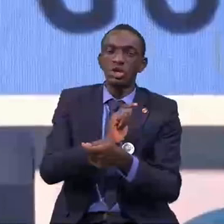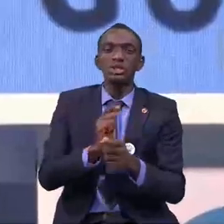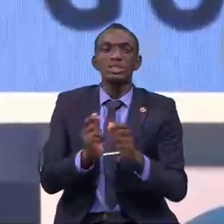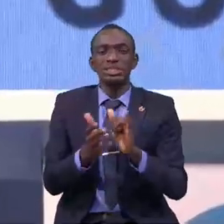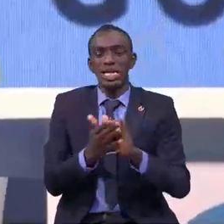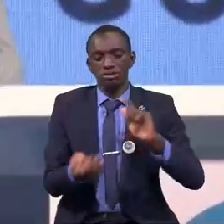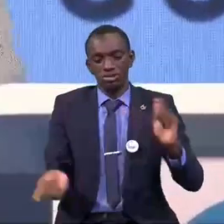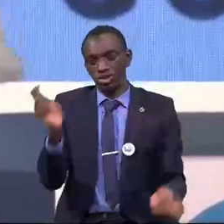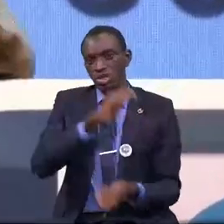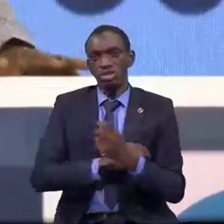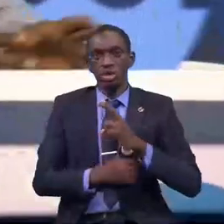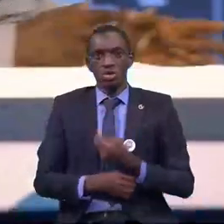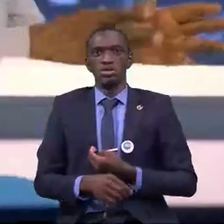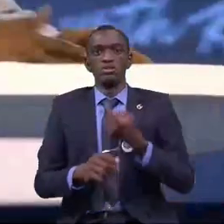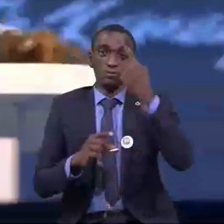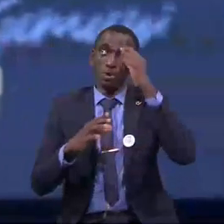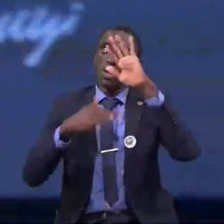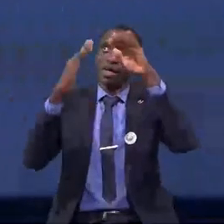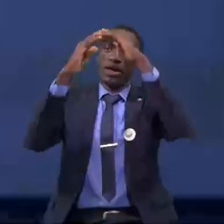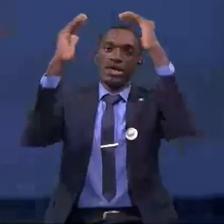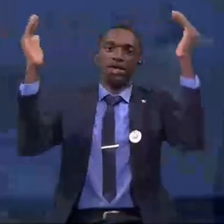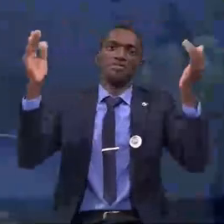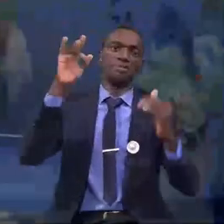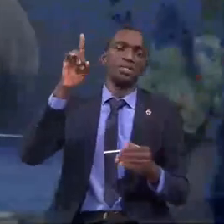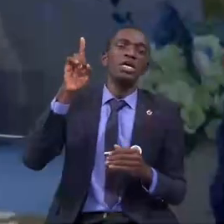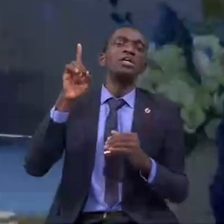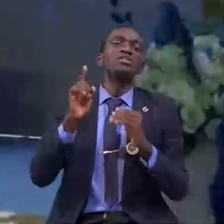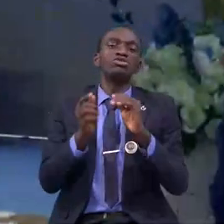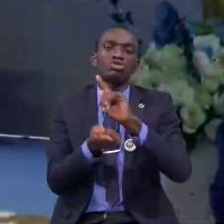La transformation qui nous transforme pour le ciel.